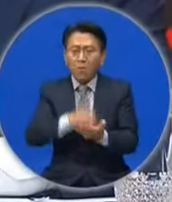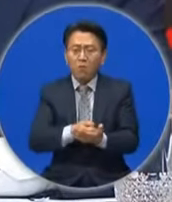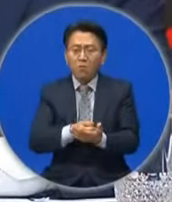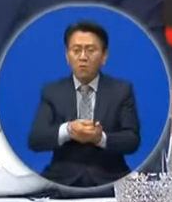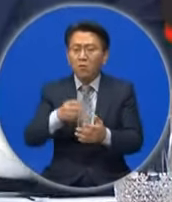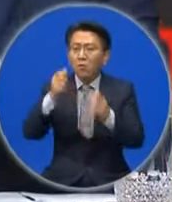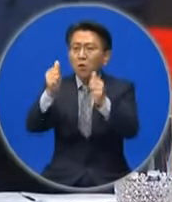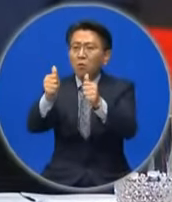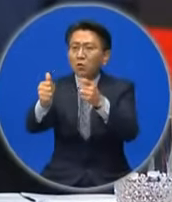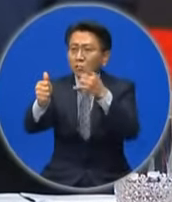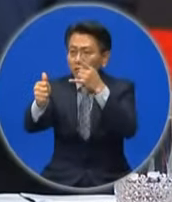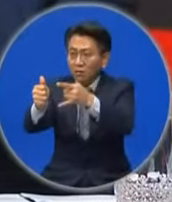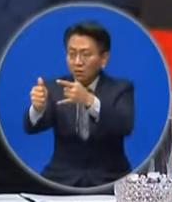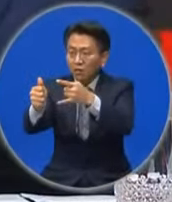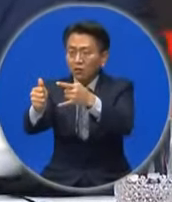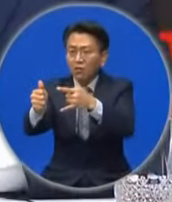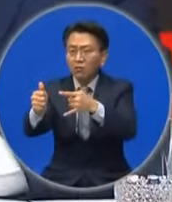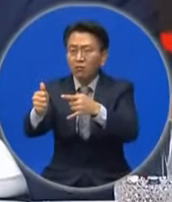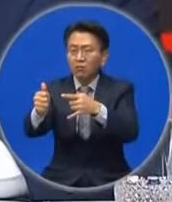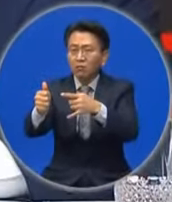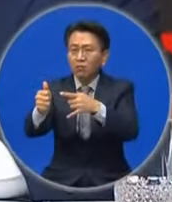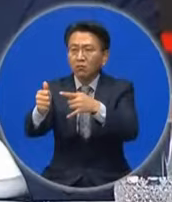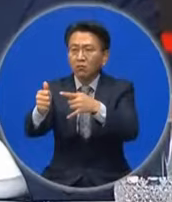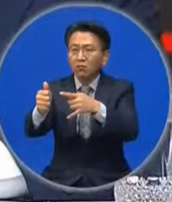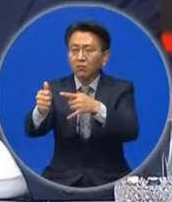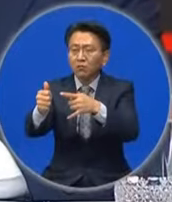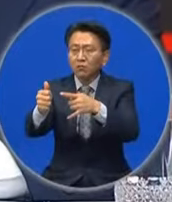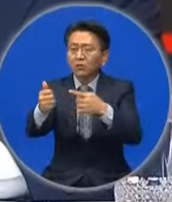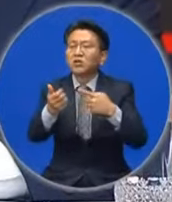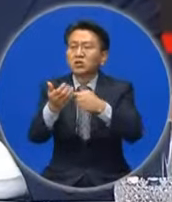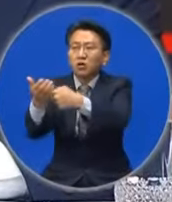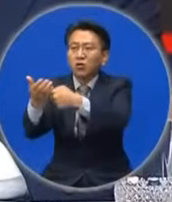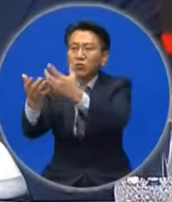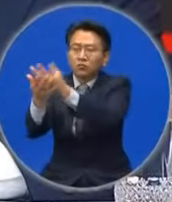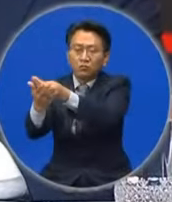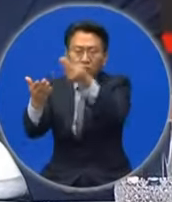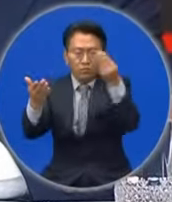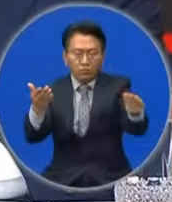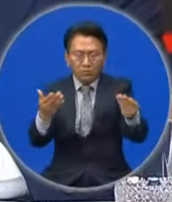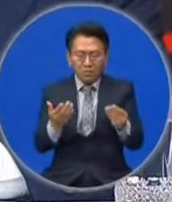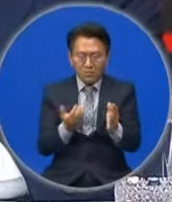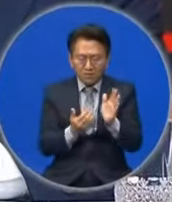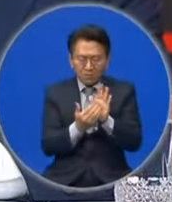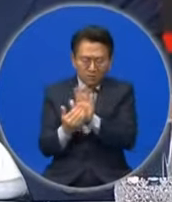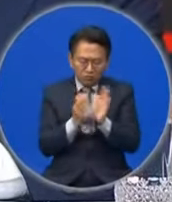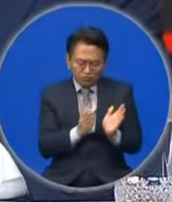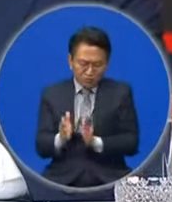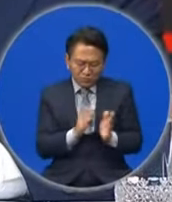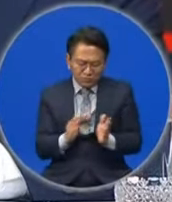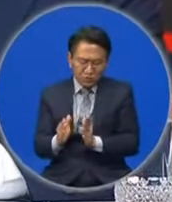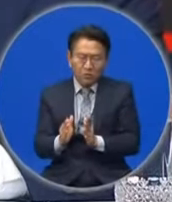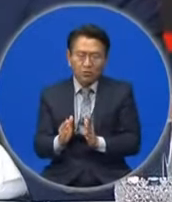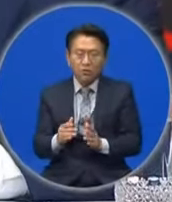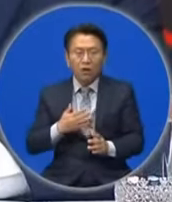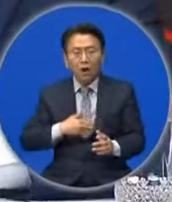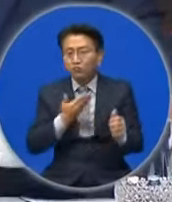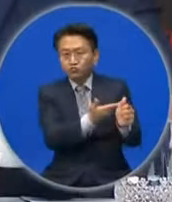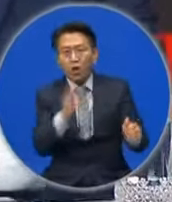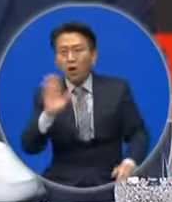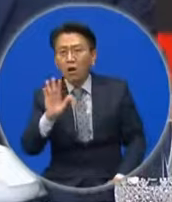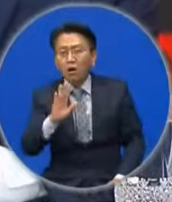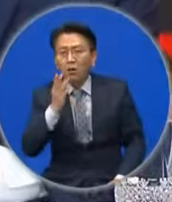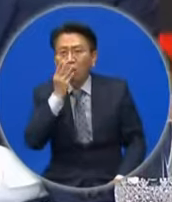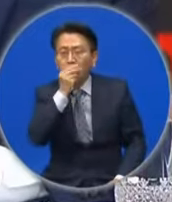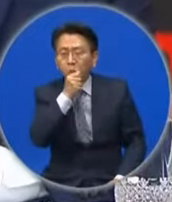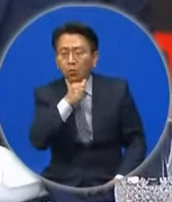법원에 영장 그 사실을 신청을 해서 받아가지고 방어권 보장을 하는데 그걸 안 알려줍니다.